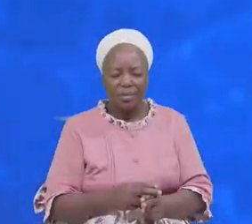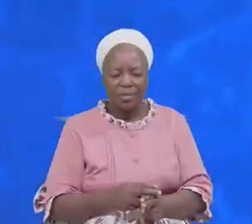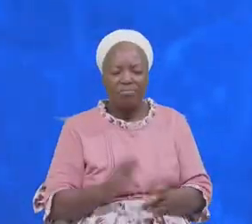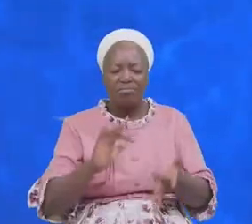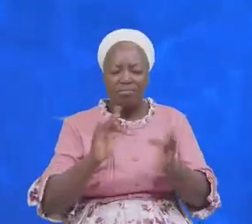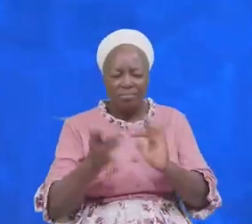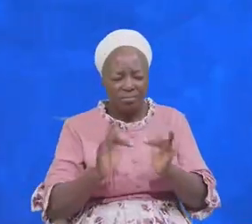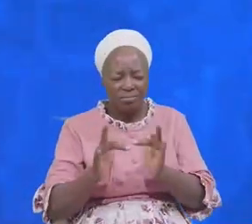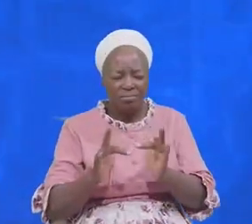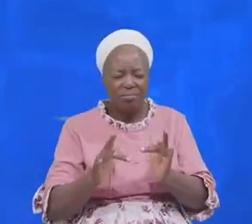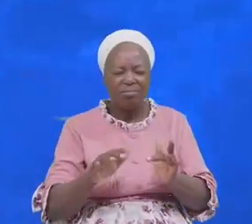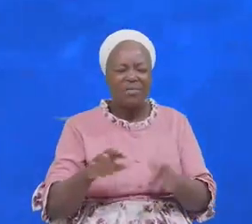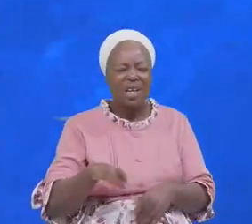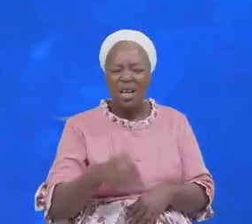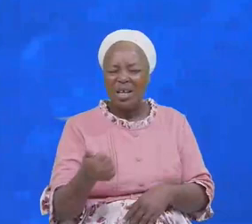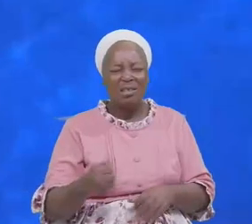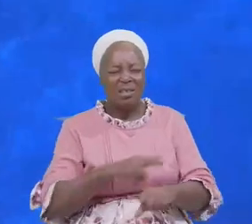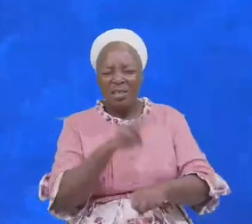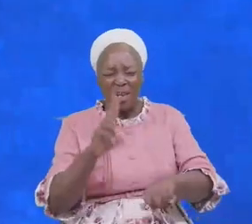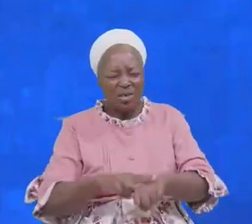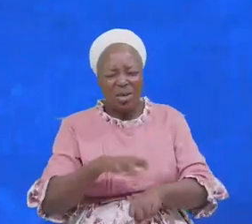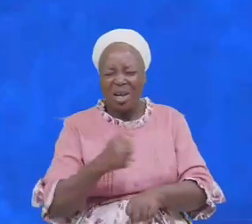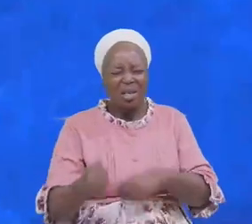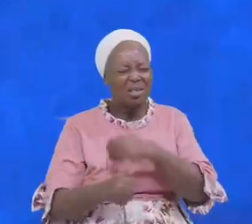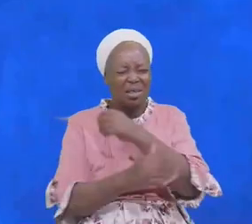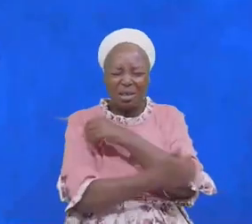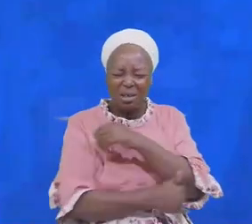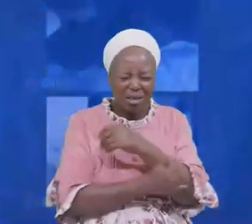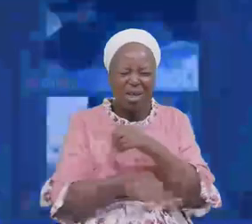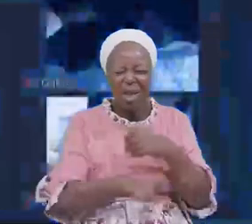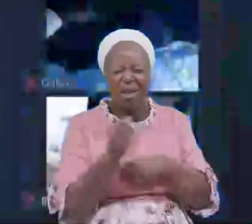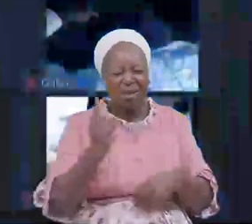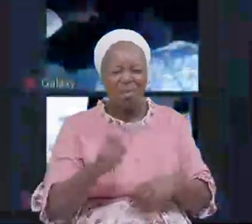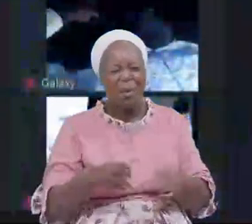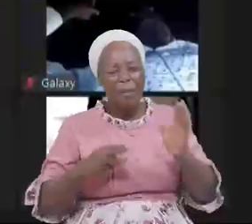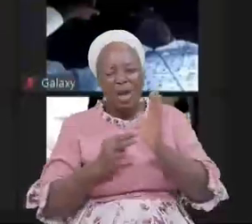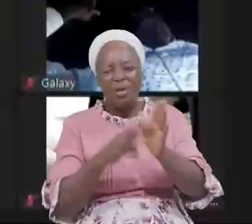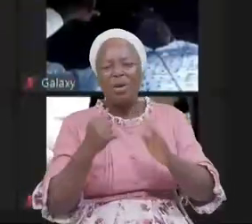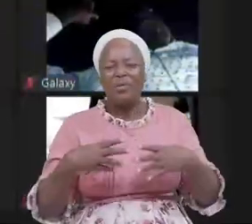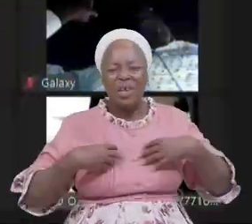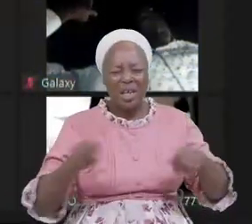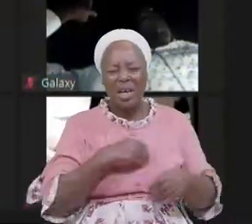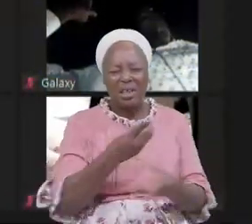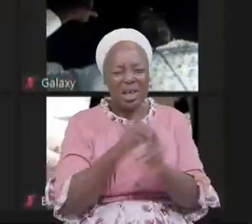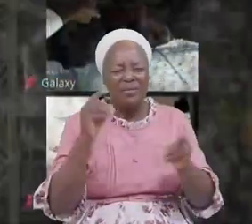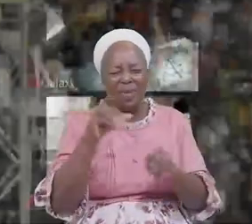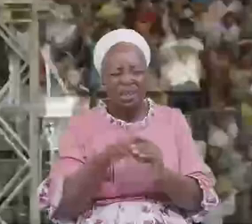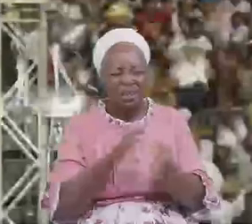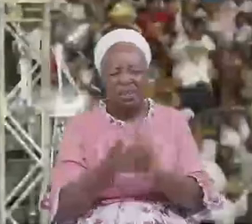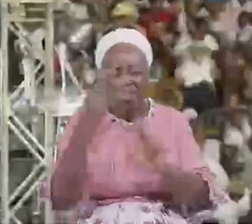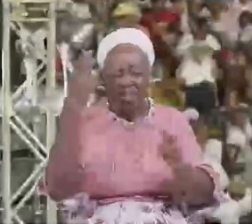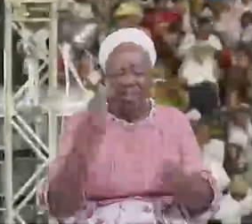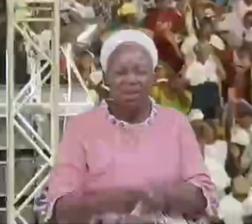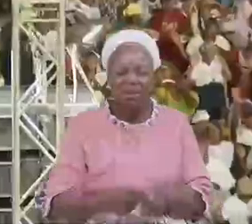En ligne, dans n'importe quelle nation, n'importe quel pays, partout, manifestation de la guérison, de ta puissance au nom